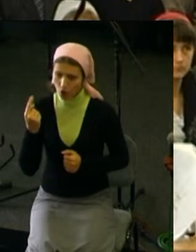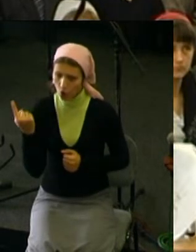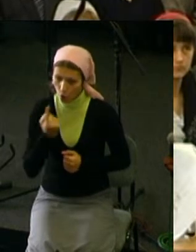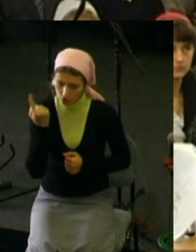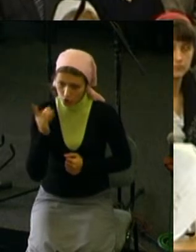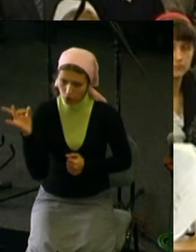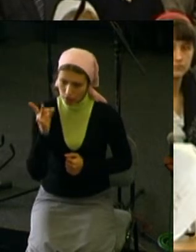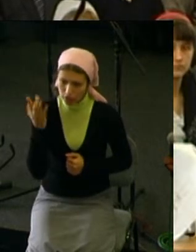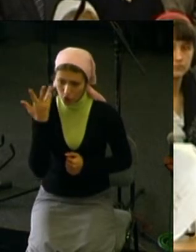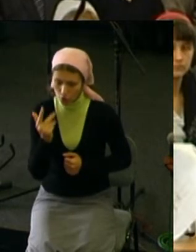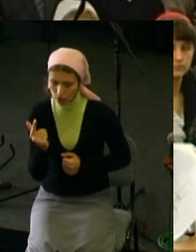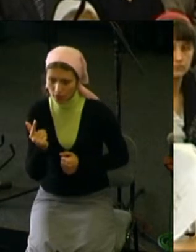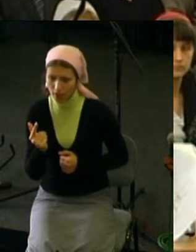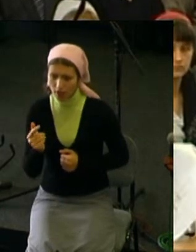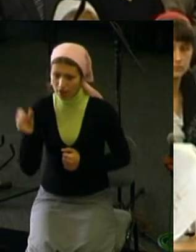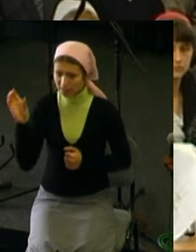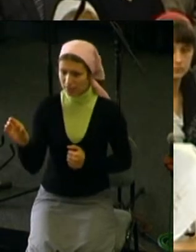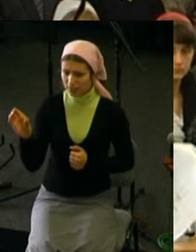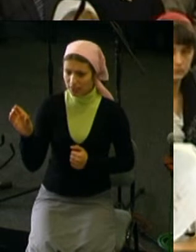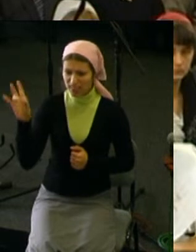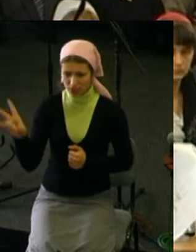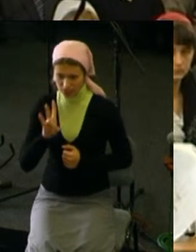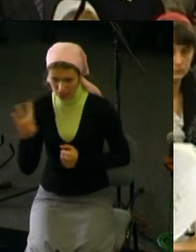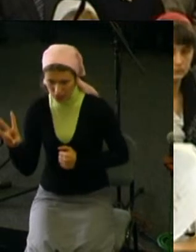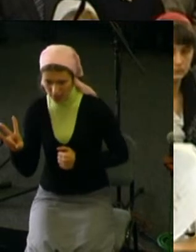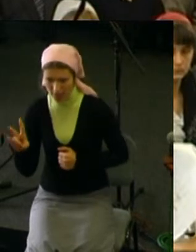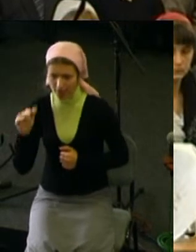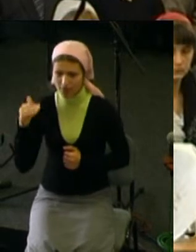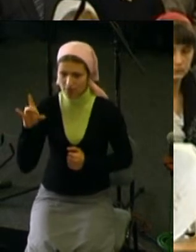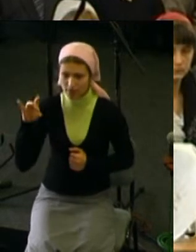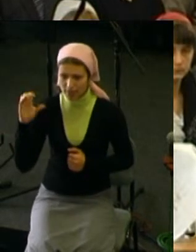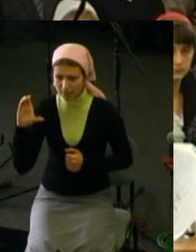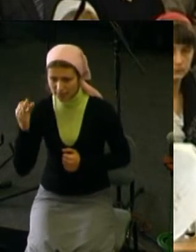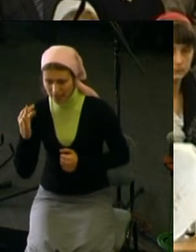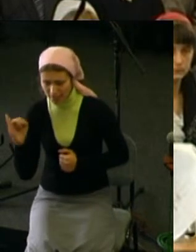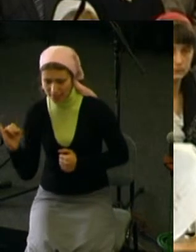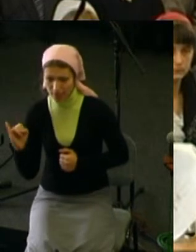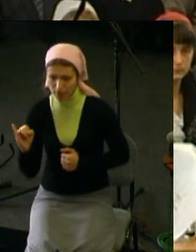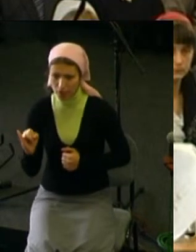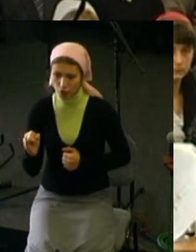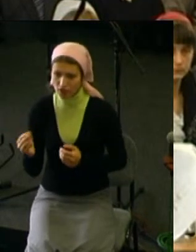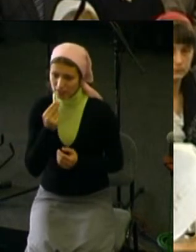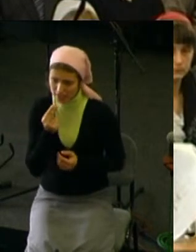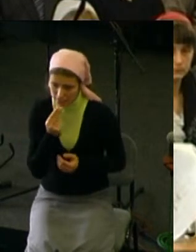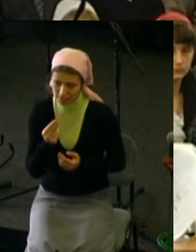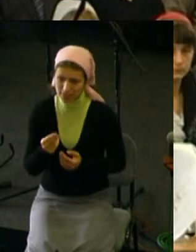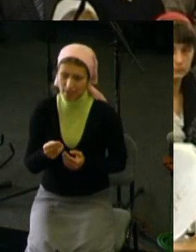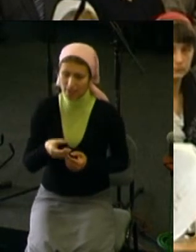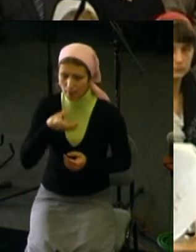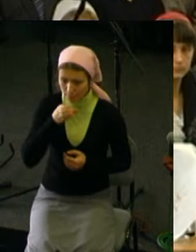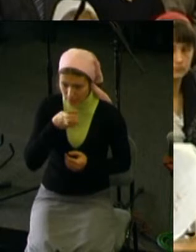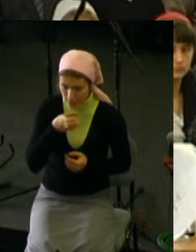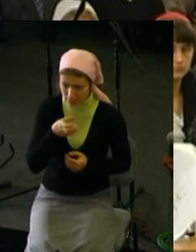і одного разу коли книжники фарисеї побачили про те що він їсть і п'є із ми теремі грішниками